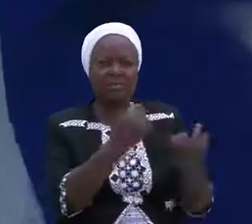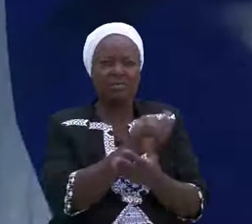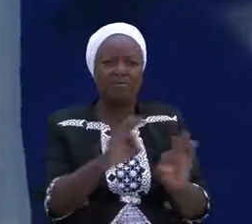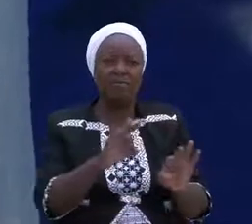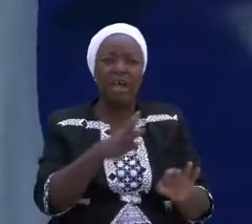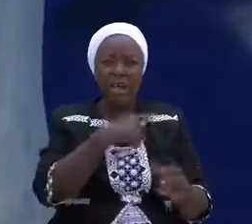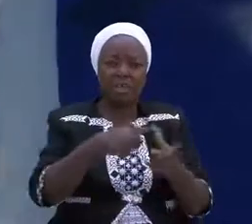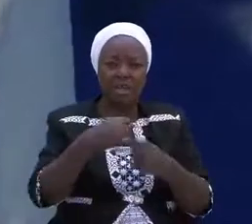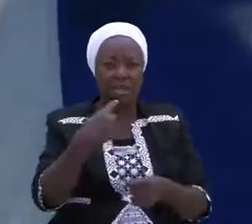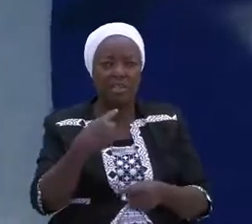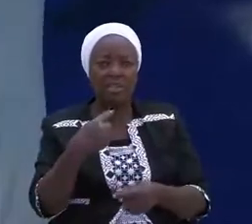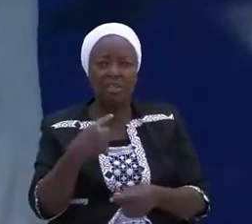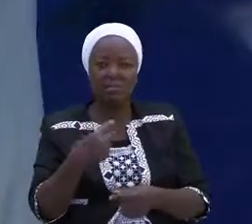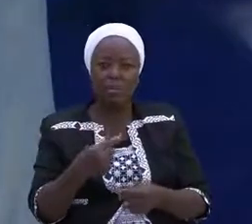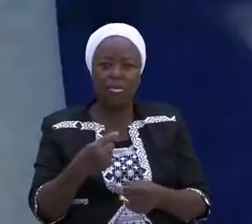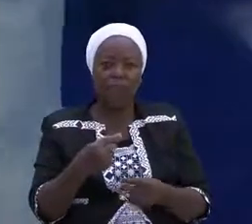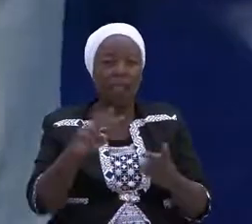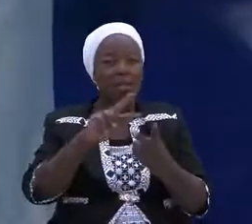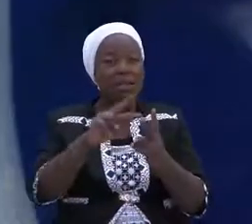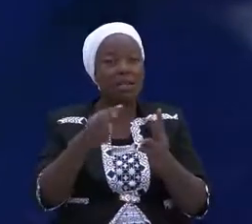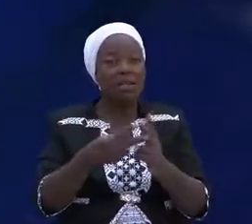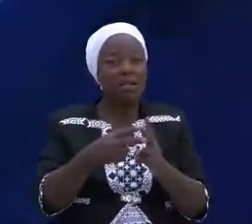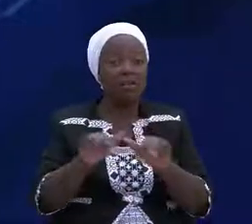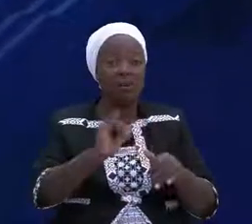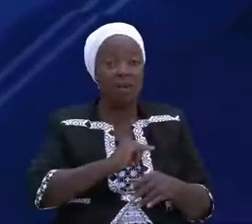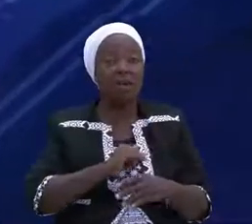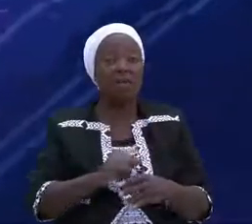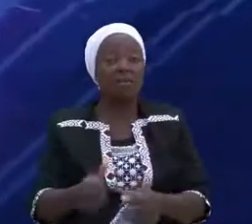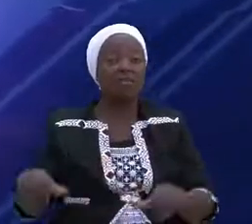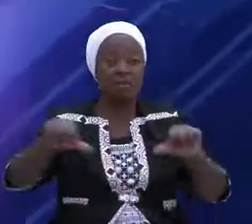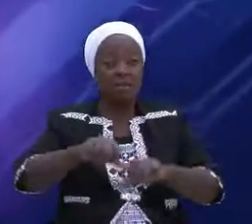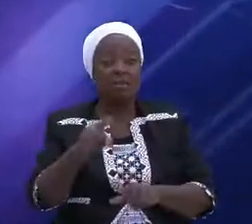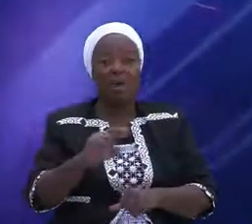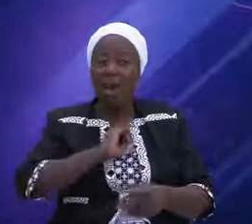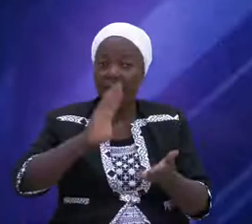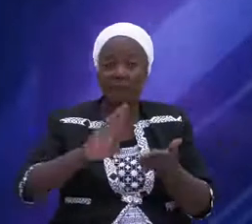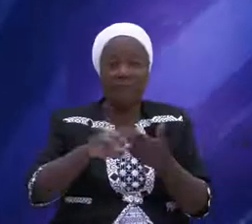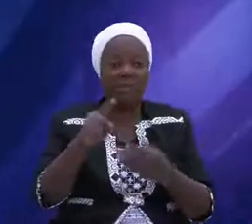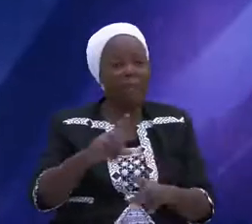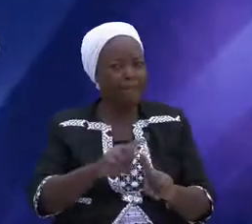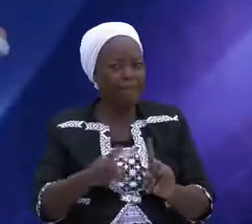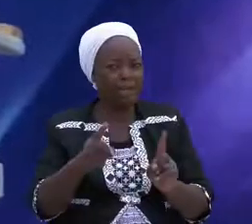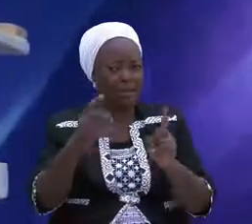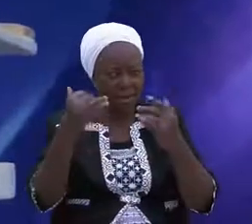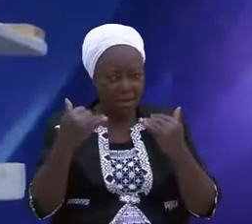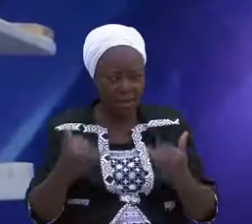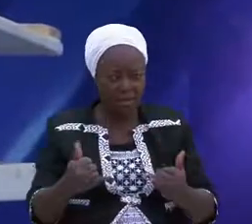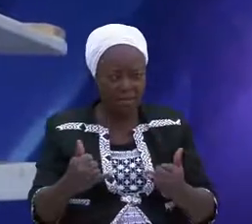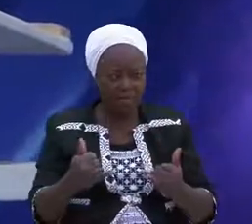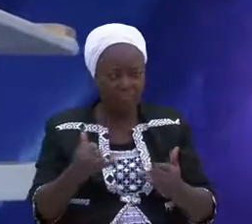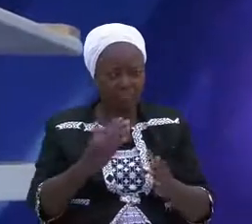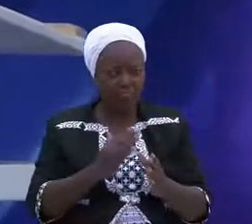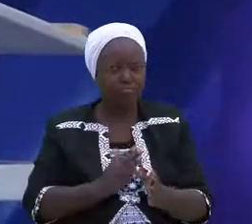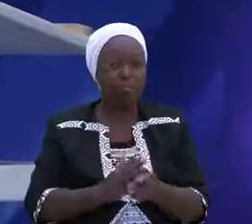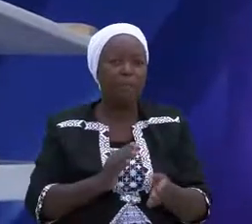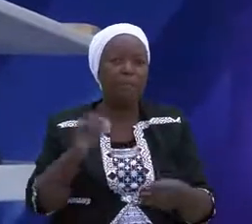Et il dit, je ne te condamne pas non plus. Je te pardonne. Mais maintenant, au-delà